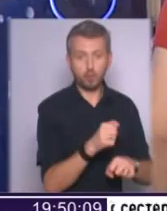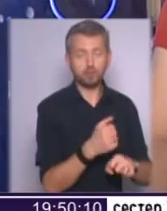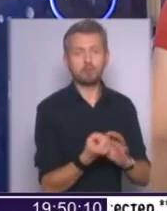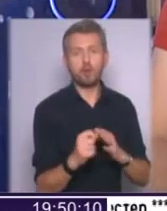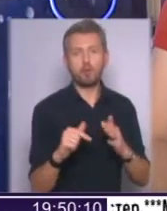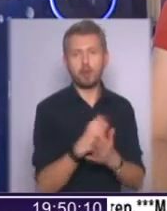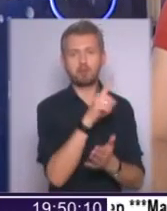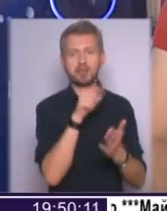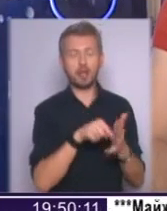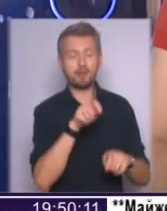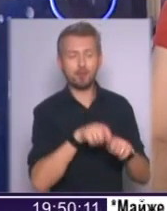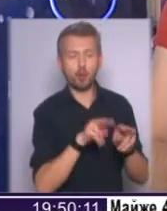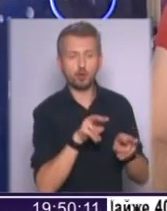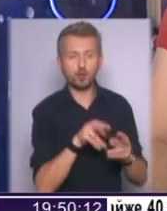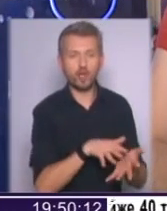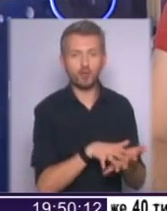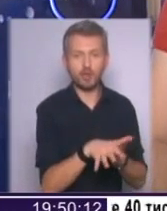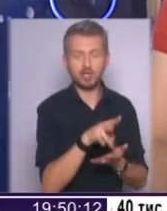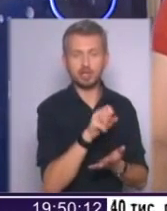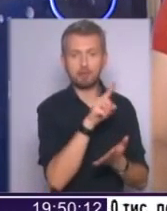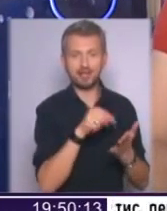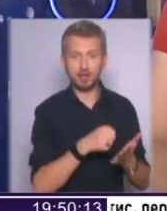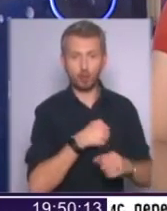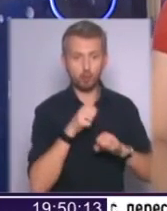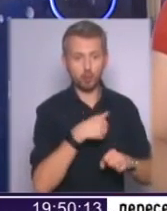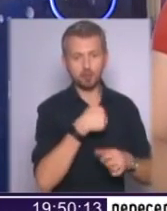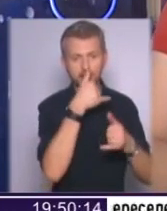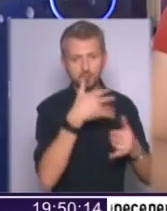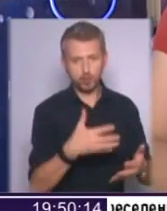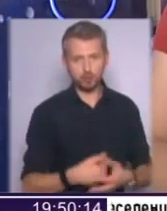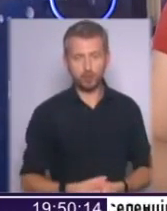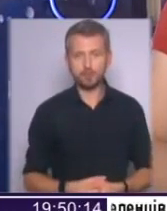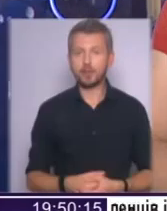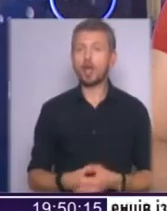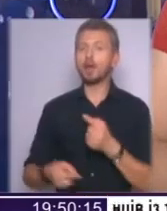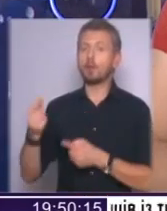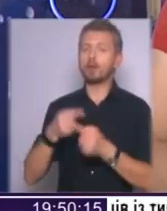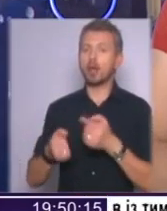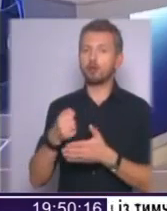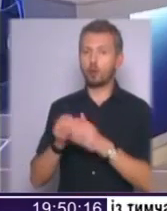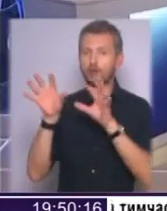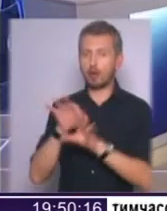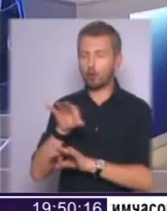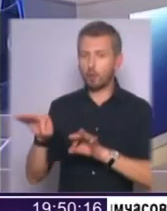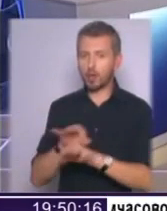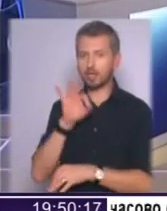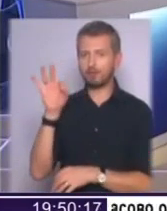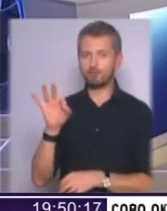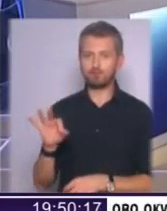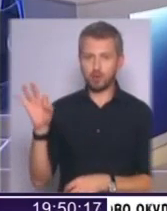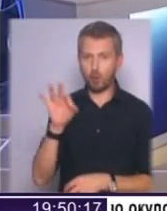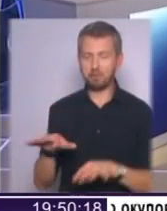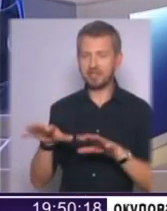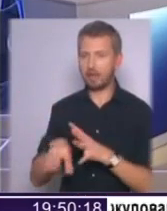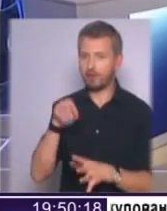що проконтролювати їхні витрати на питання оборони ми не зможемо. Не зможемо. Повертаючись до законопроєктів про